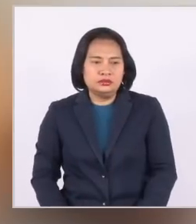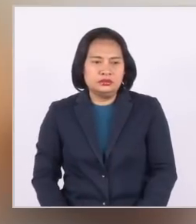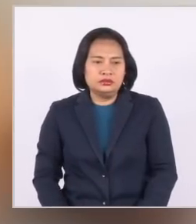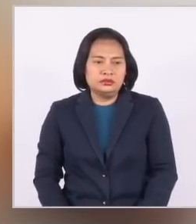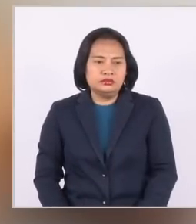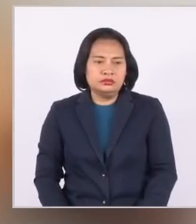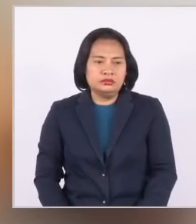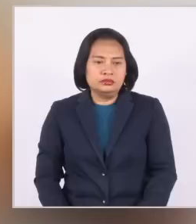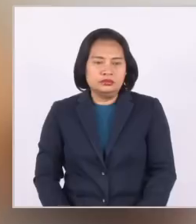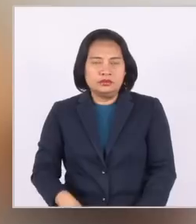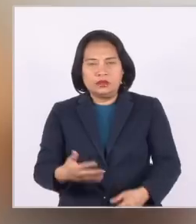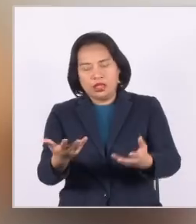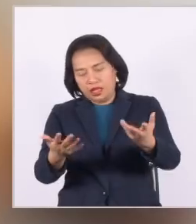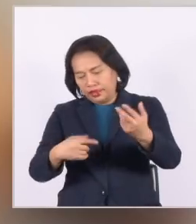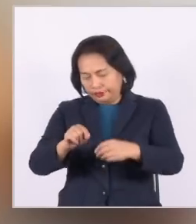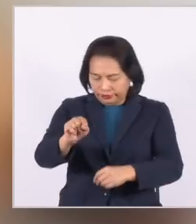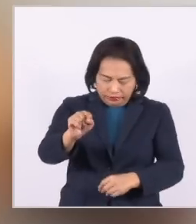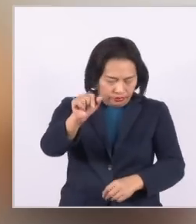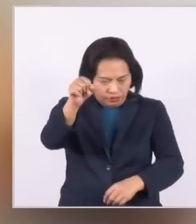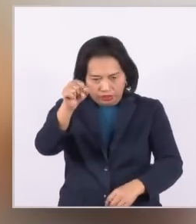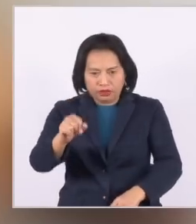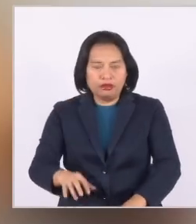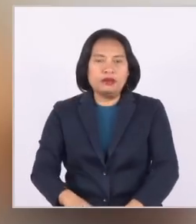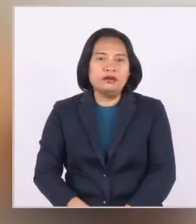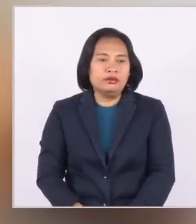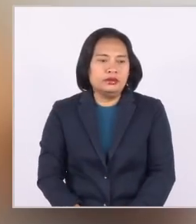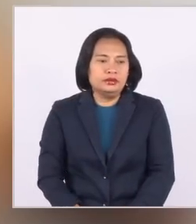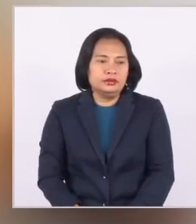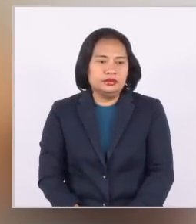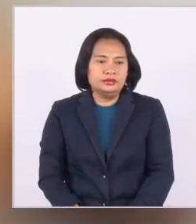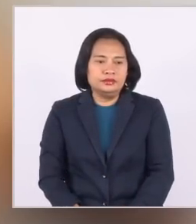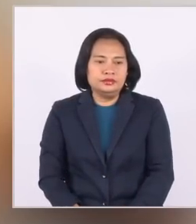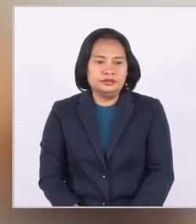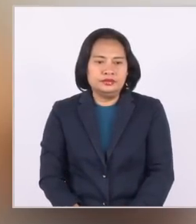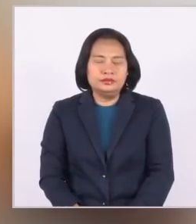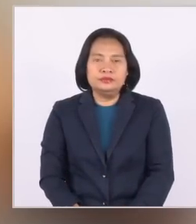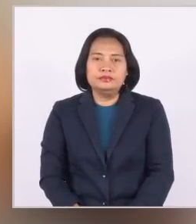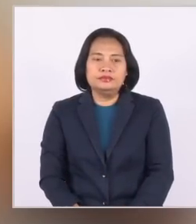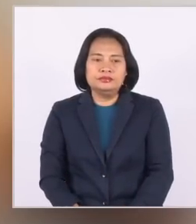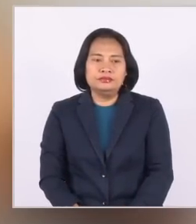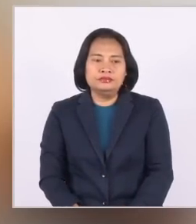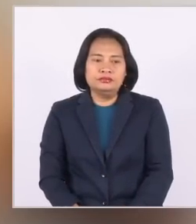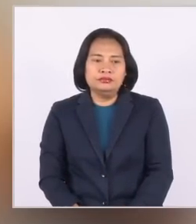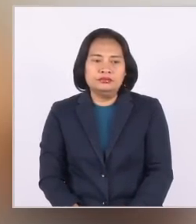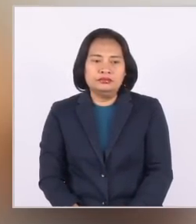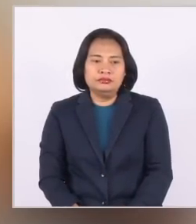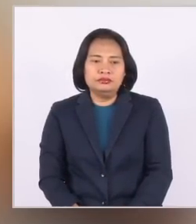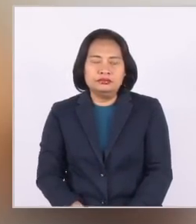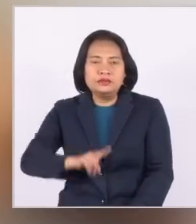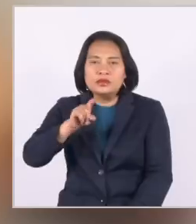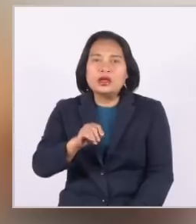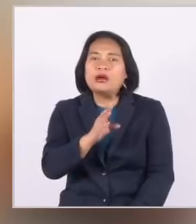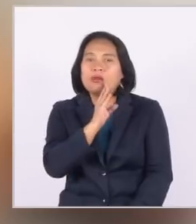ช่พี่ถามโกหกดวงใช่ไหมนี่ จะถ